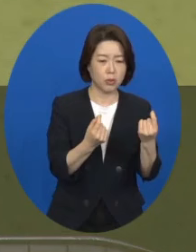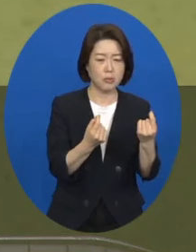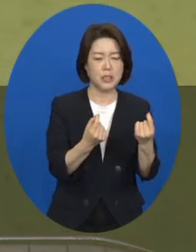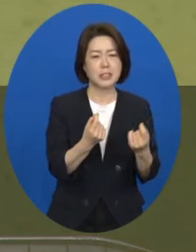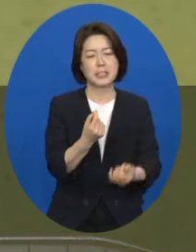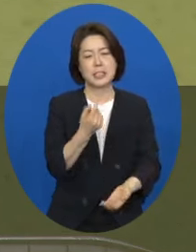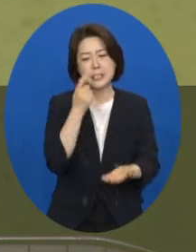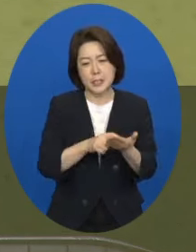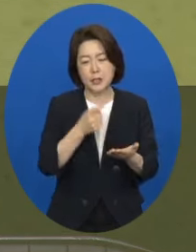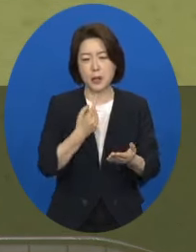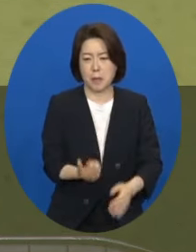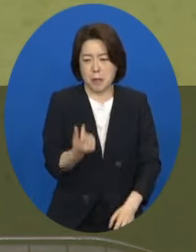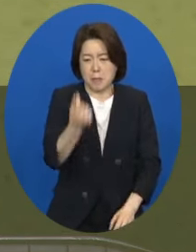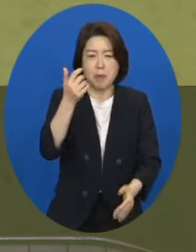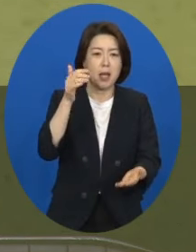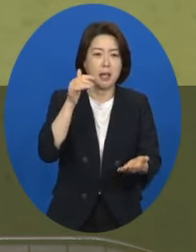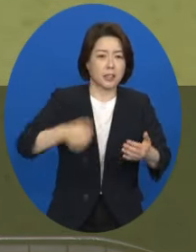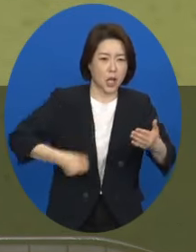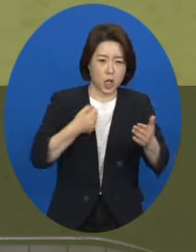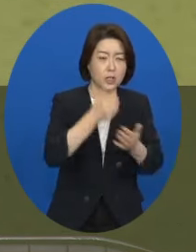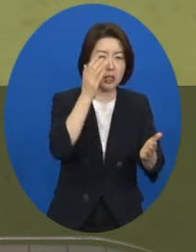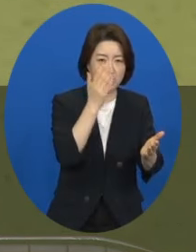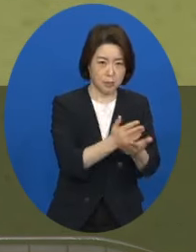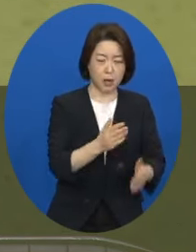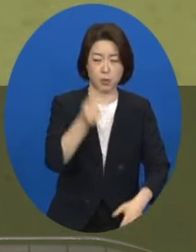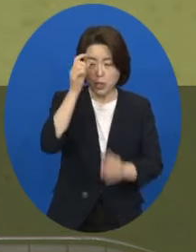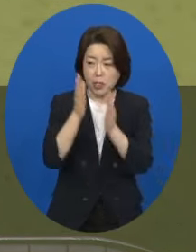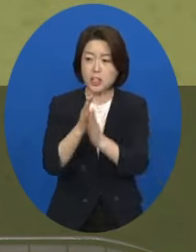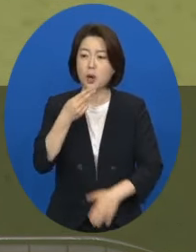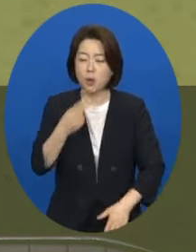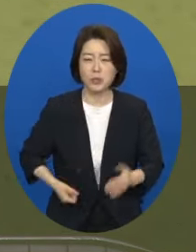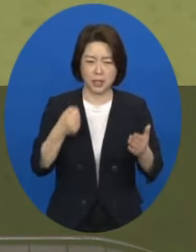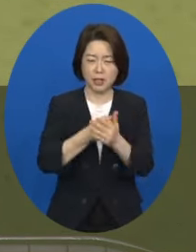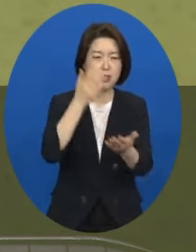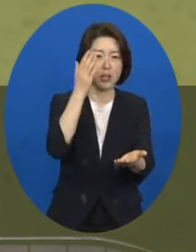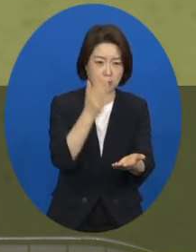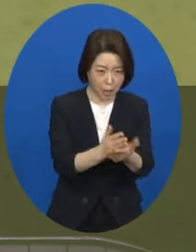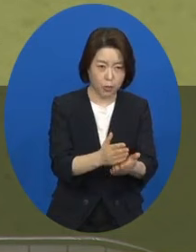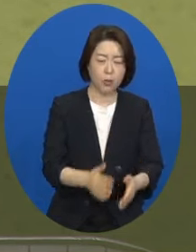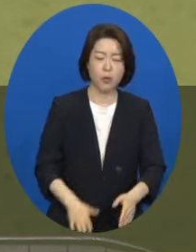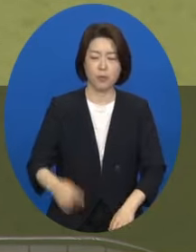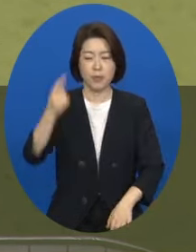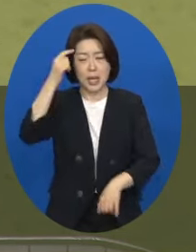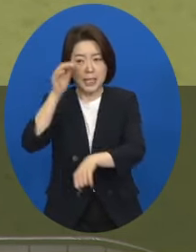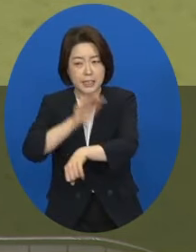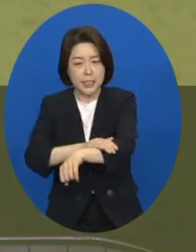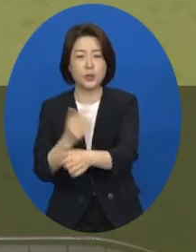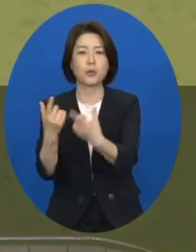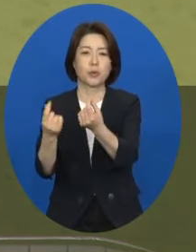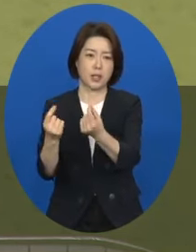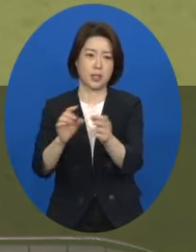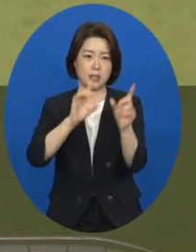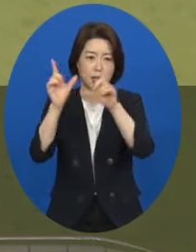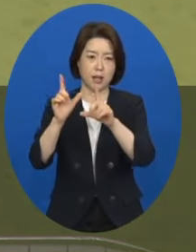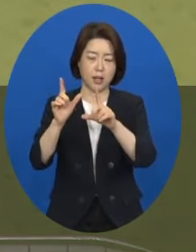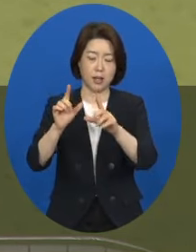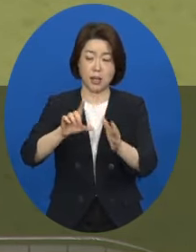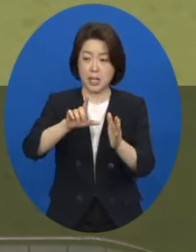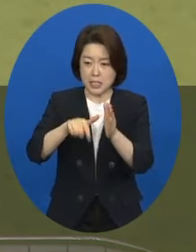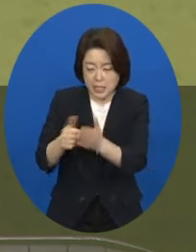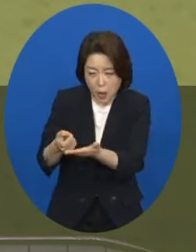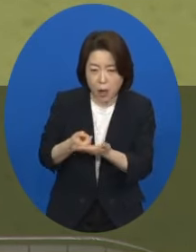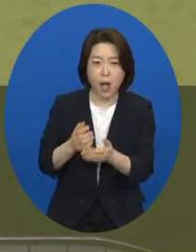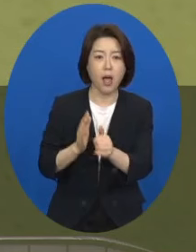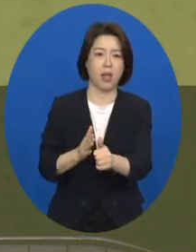결정하지 말고 기도하지 않고 결정하지 말고 지혜로운 사람답게 살아야 합니다. 세월을 아끼십시오. 여러분 지혜롭게